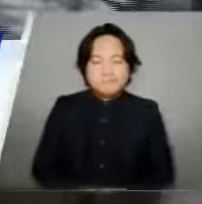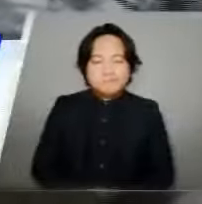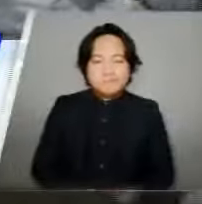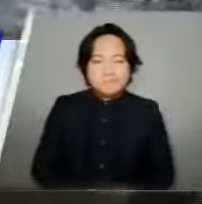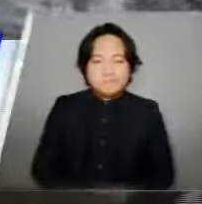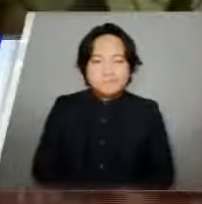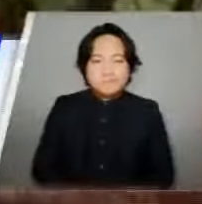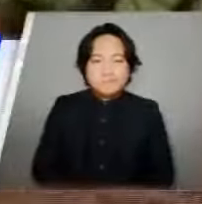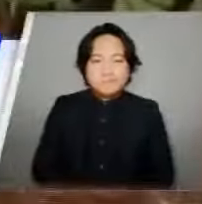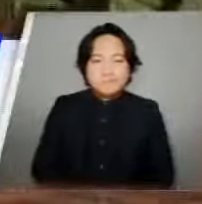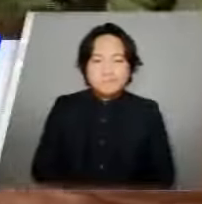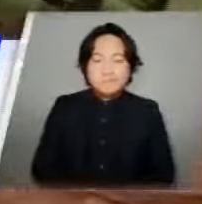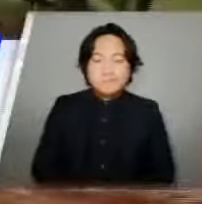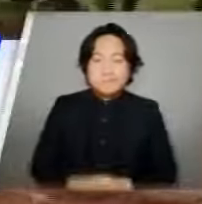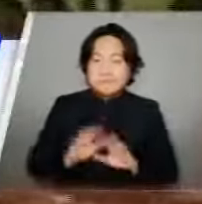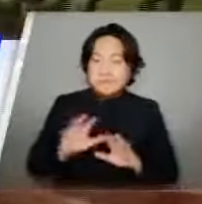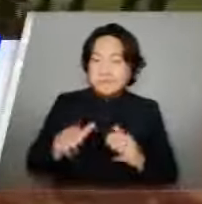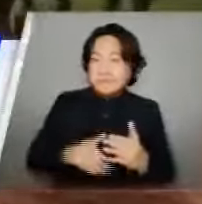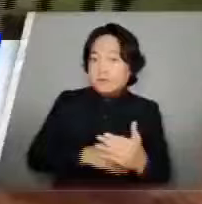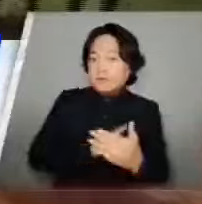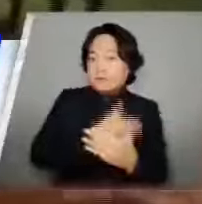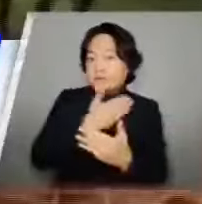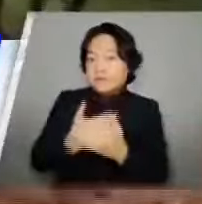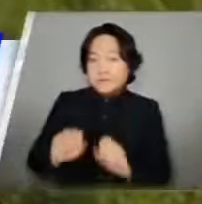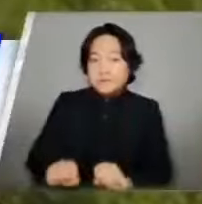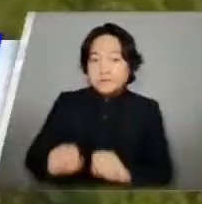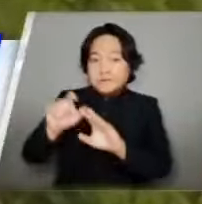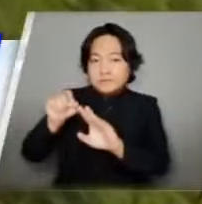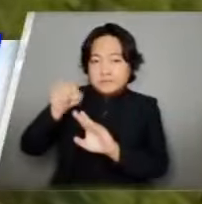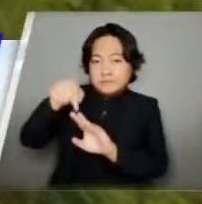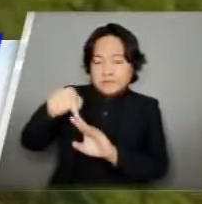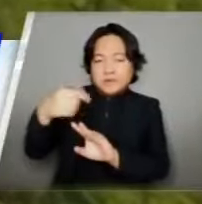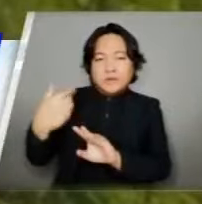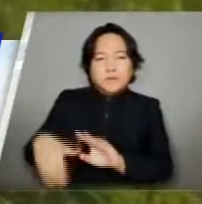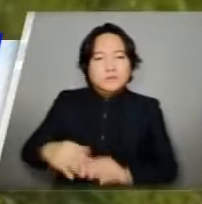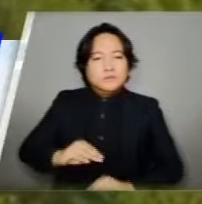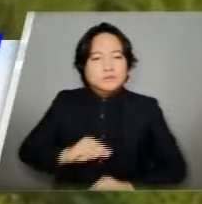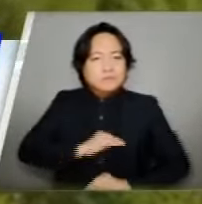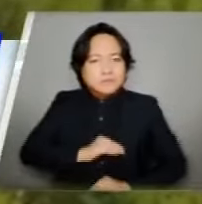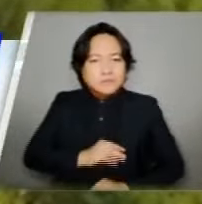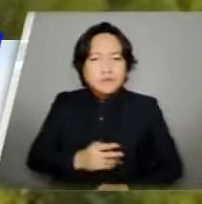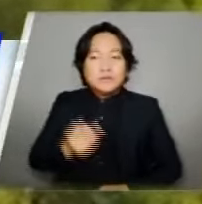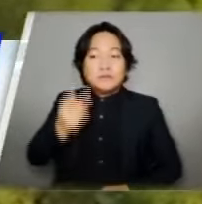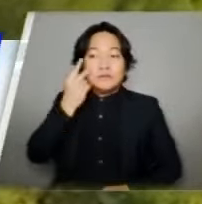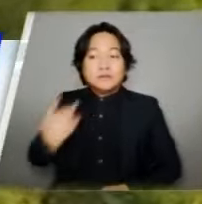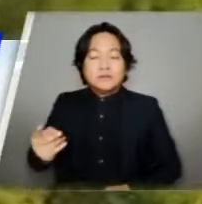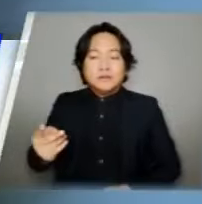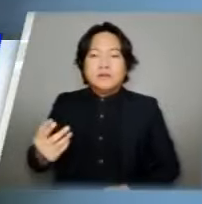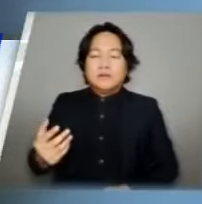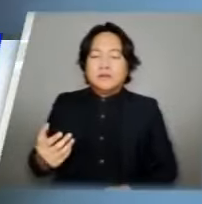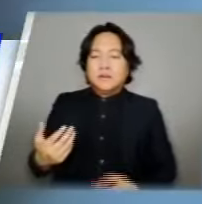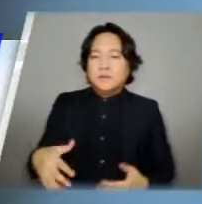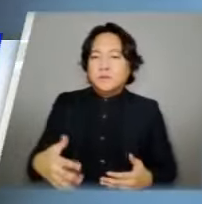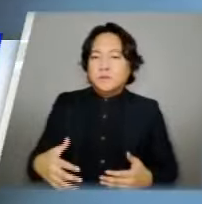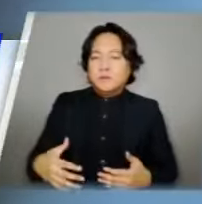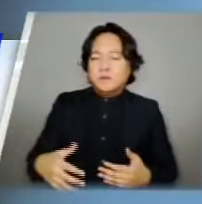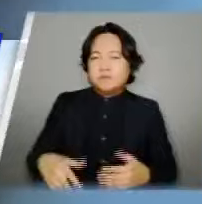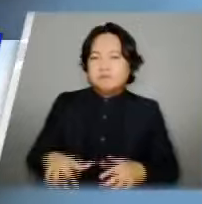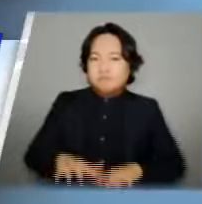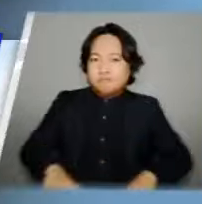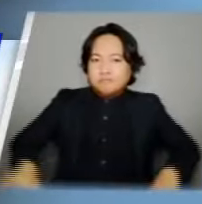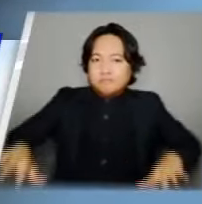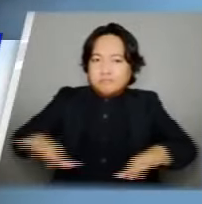Pero pagdating naman sa tuktok, sulit ang pagod sa top of the world view na tanaw maging ang lalawigan ng La